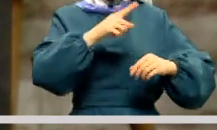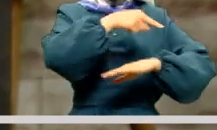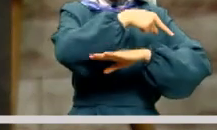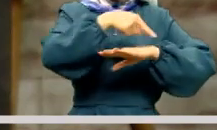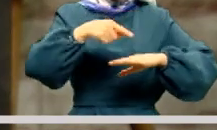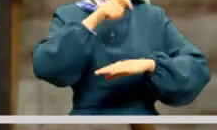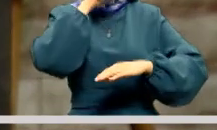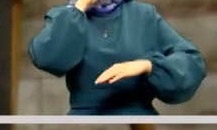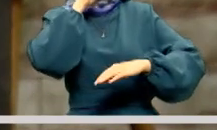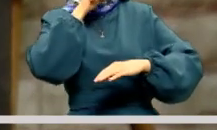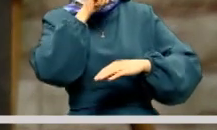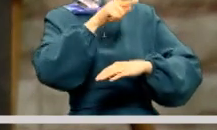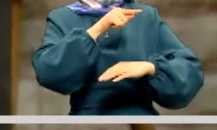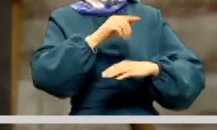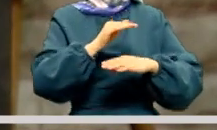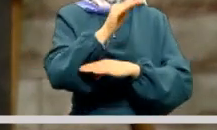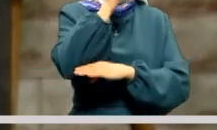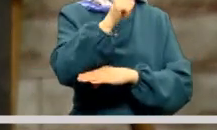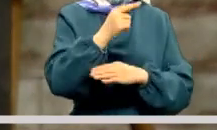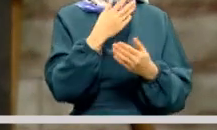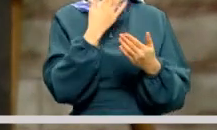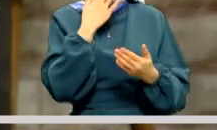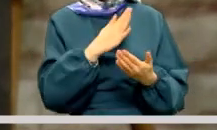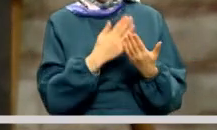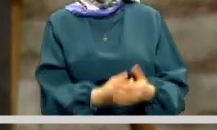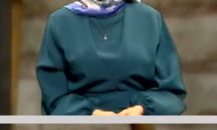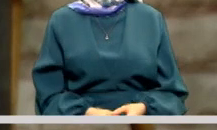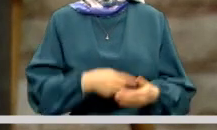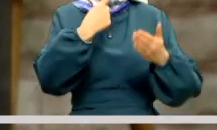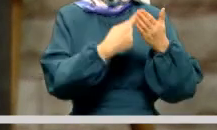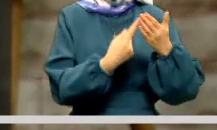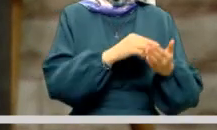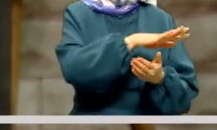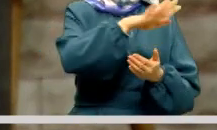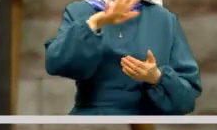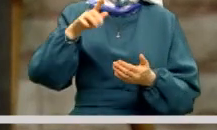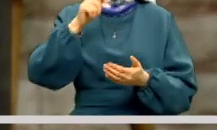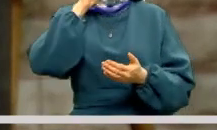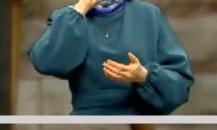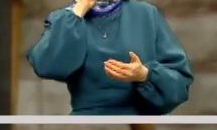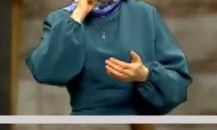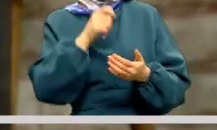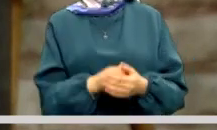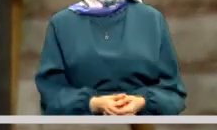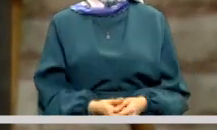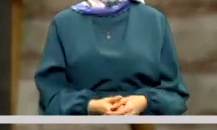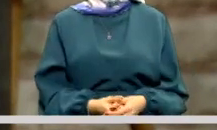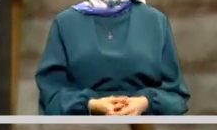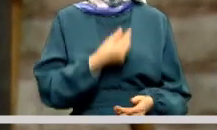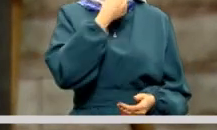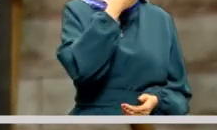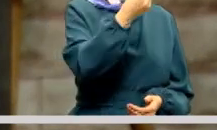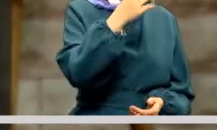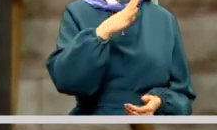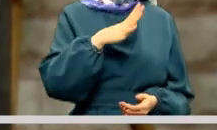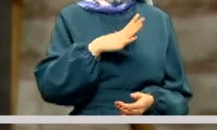Müslümanın hayatında bir kaydı olamaz Kur'an bütün müminleri ve Beşiri Mümin diye uyarıyor